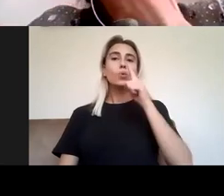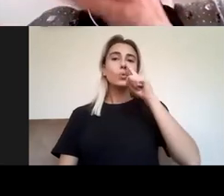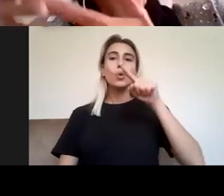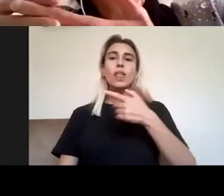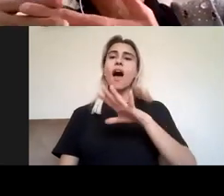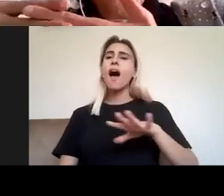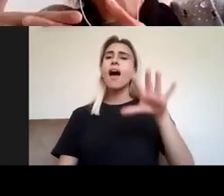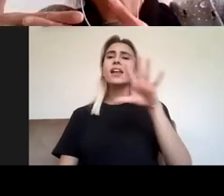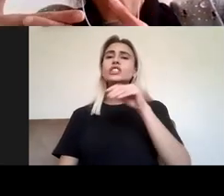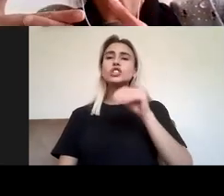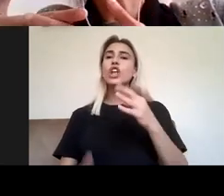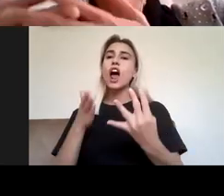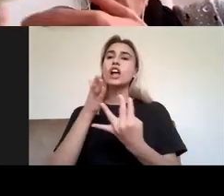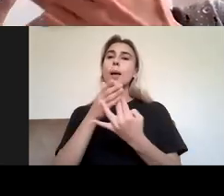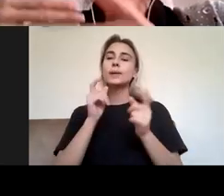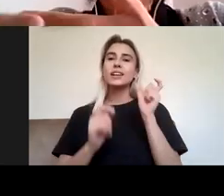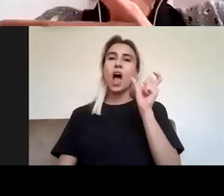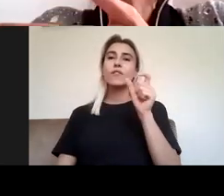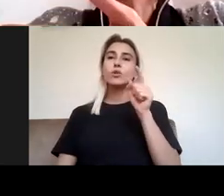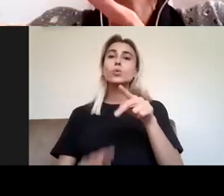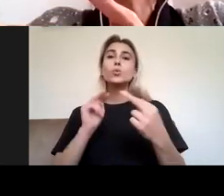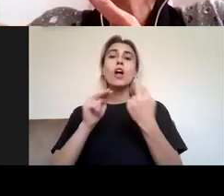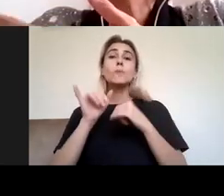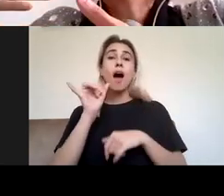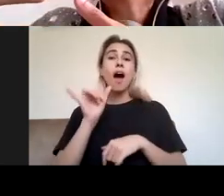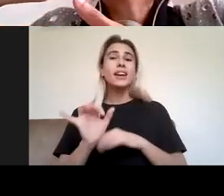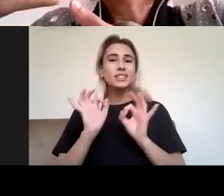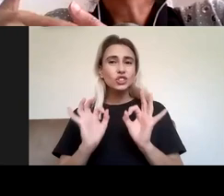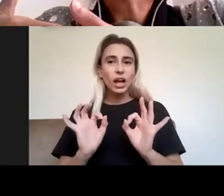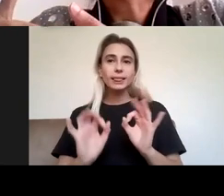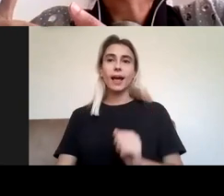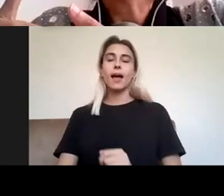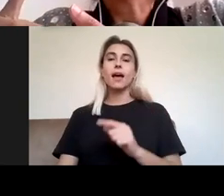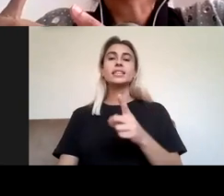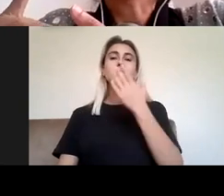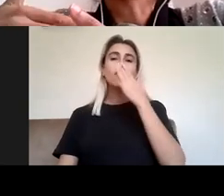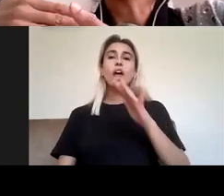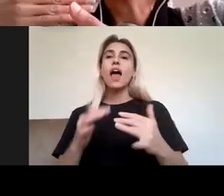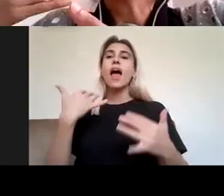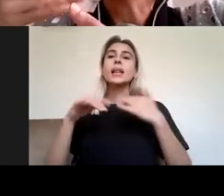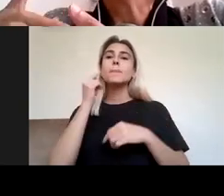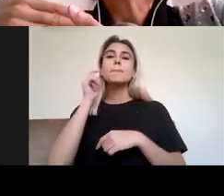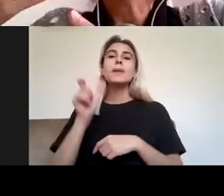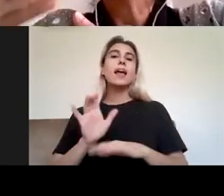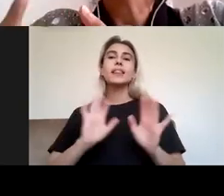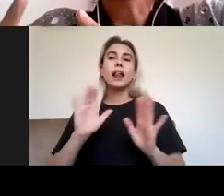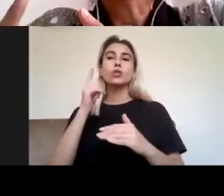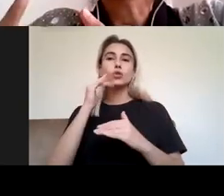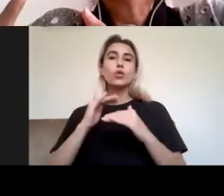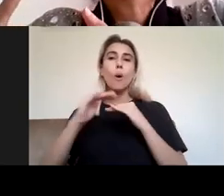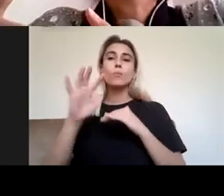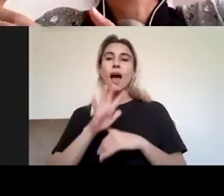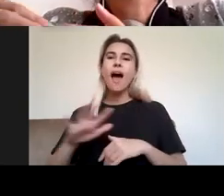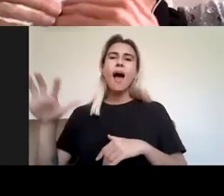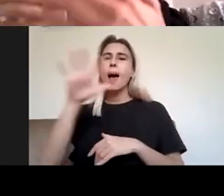için bir erişebilirlik kavramı çerçevesinde yine ulaşımın da aynı şekilde sadece engelli bireyler değil, toplumun her